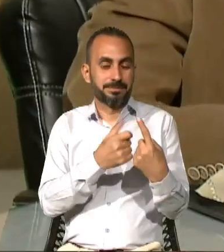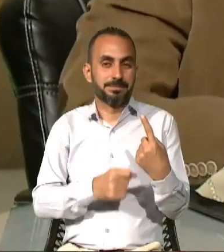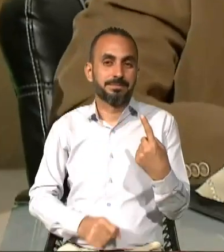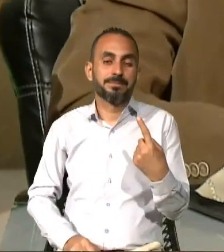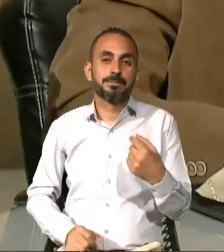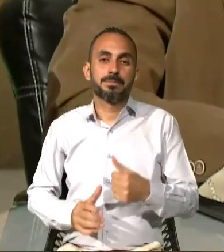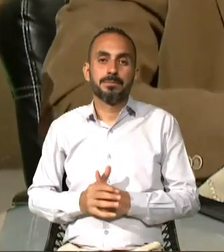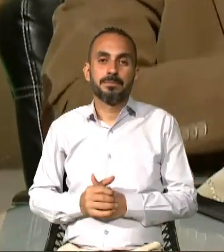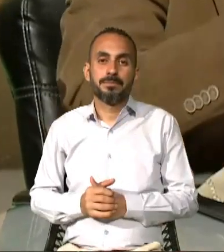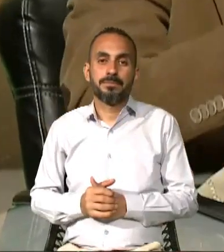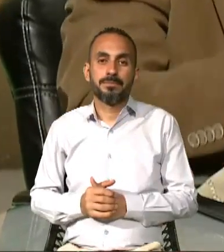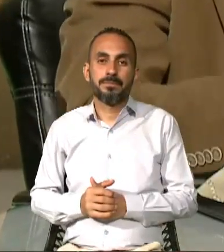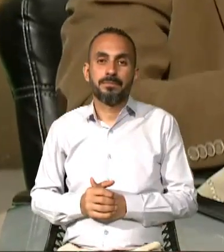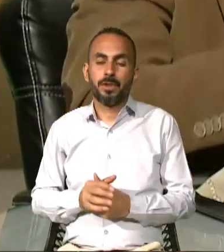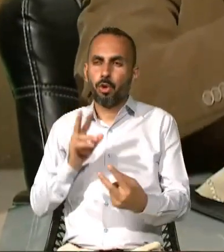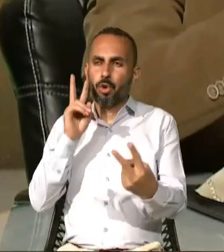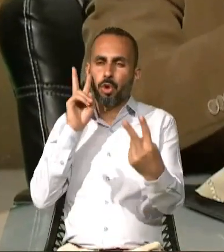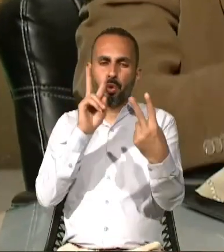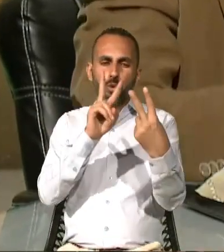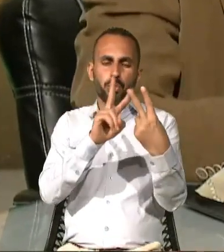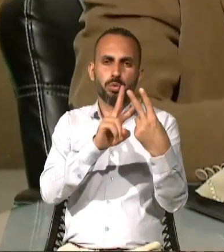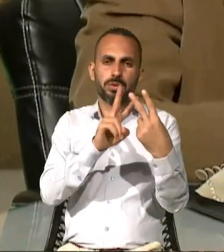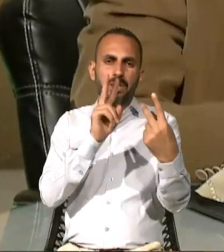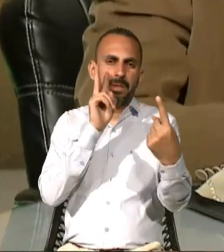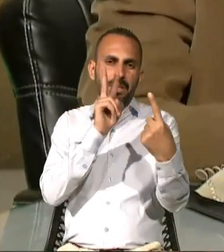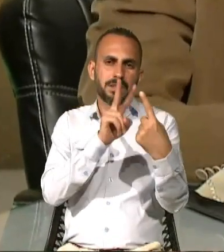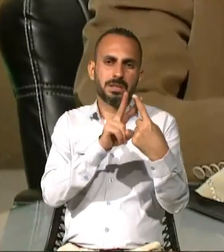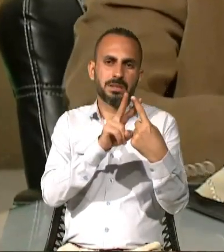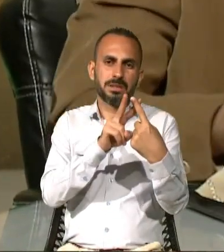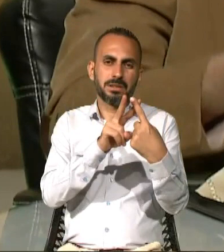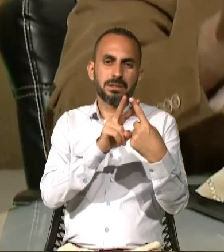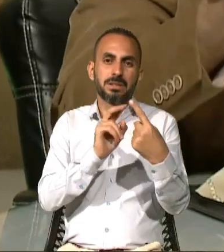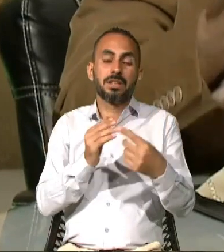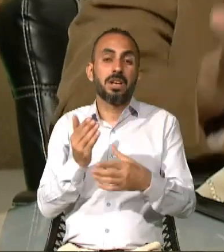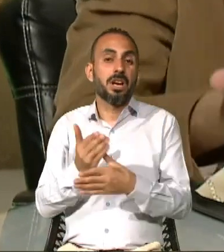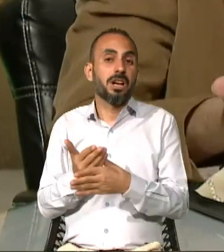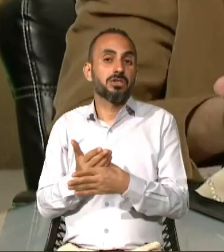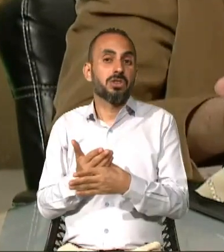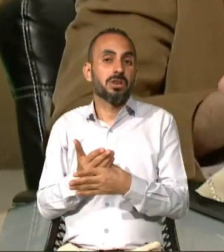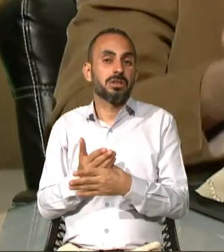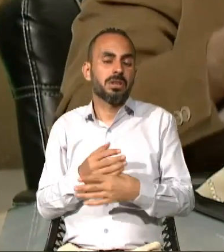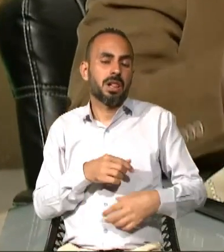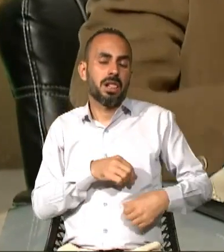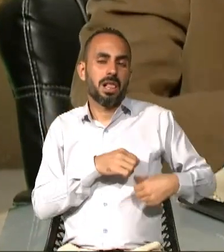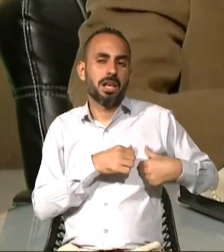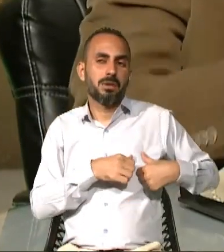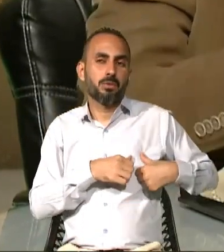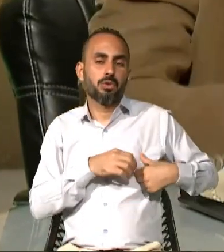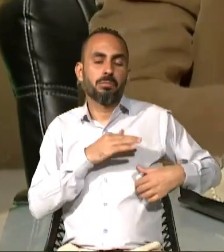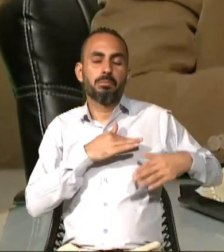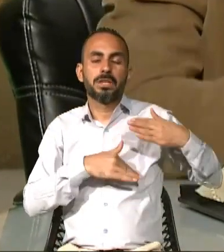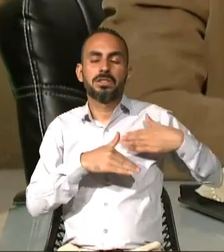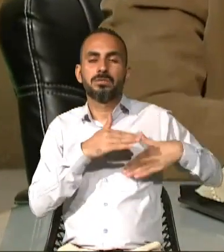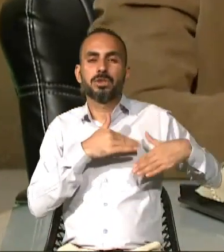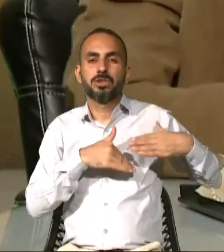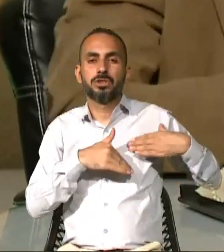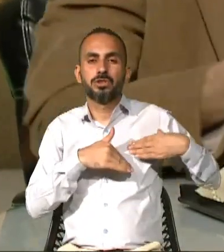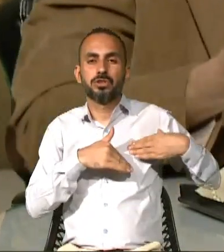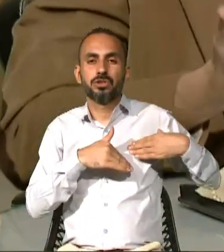دايما لئلا تثقل قلوبكم في خمار وسكر وهموم